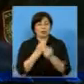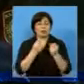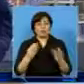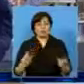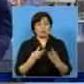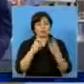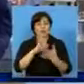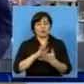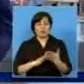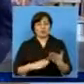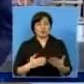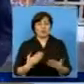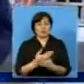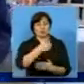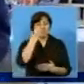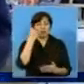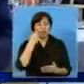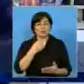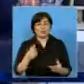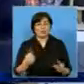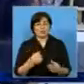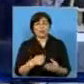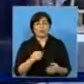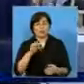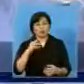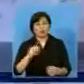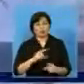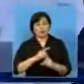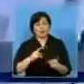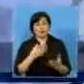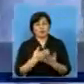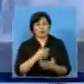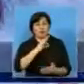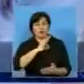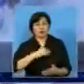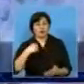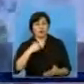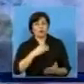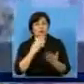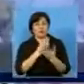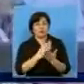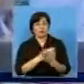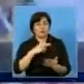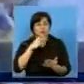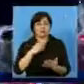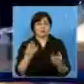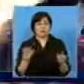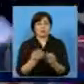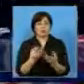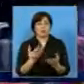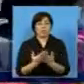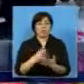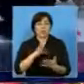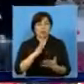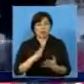ұласты. Жаңа жыл от шашусыз өтпейтіні тағы бар. Дегенмен пиротехниканы қолданудың да өз талаптарына назар аударған жөн. Қазіргі